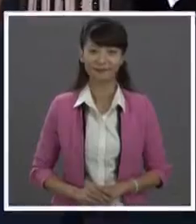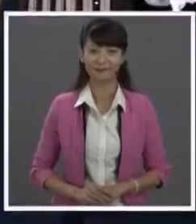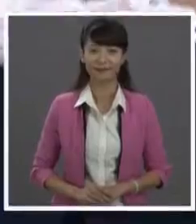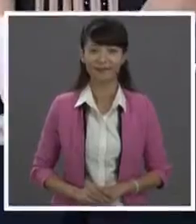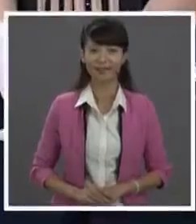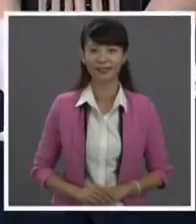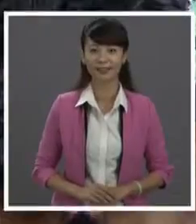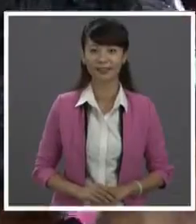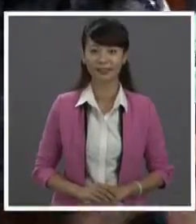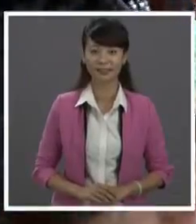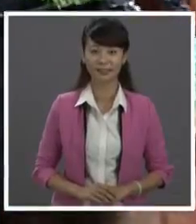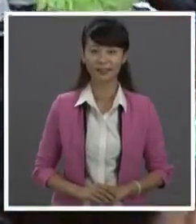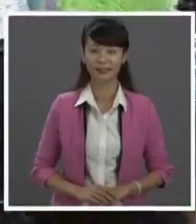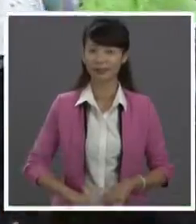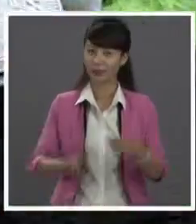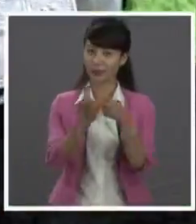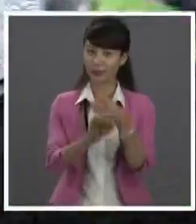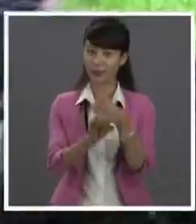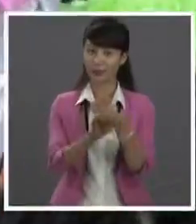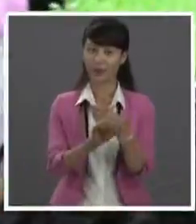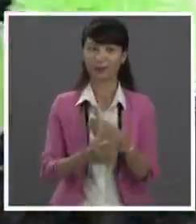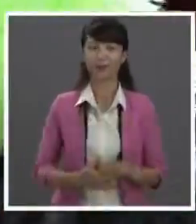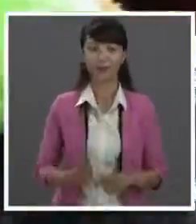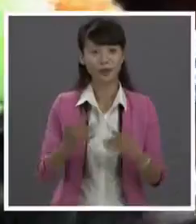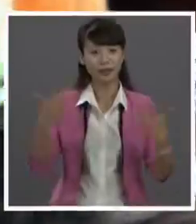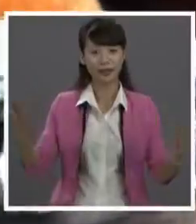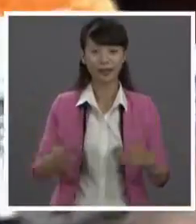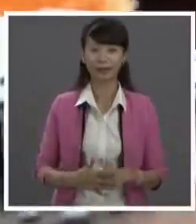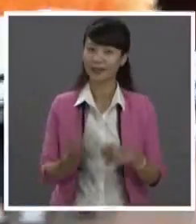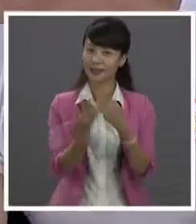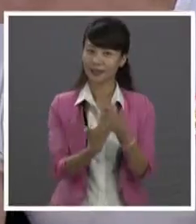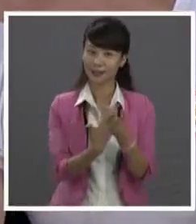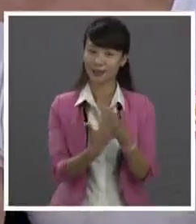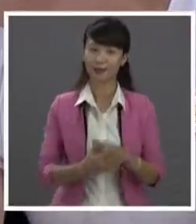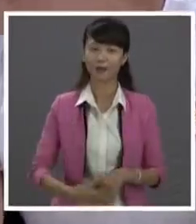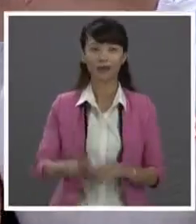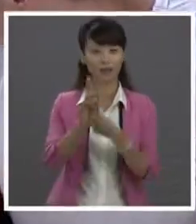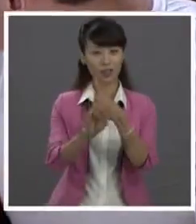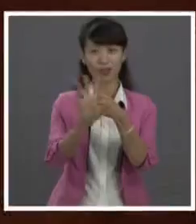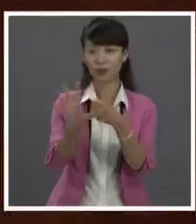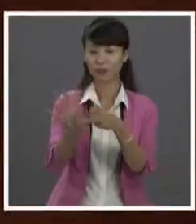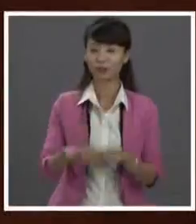9岁。 最大的呢？几岁？ 15岁， 15岁， 这是